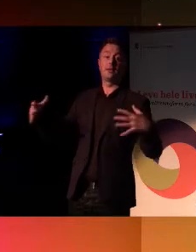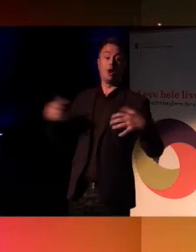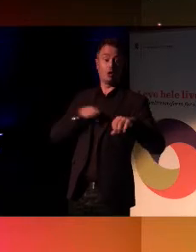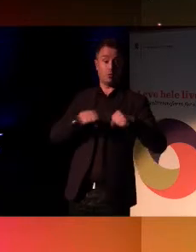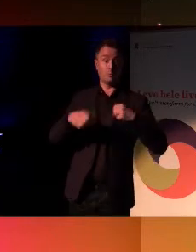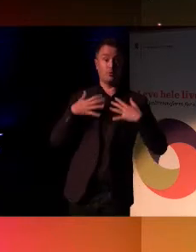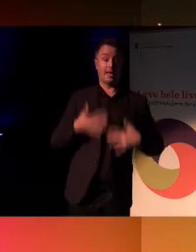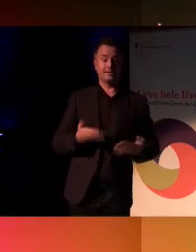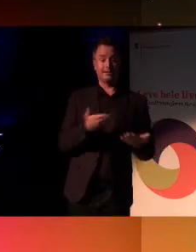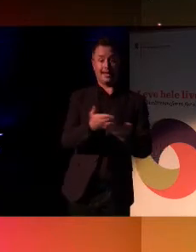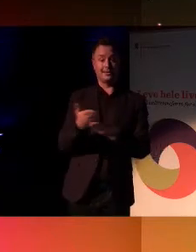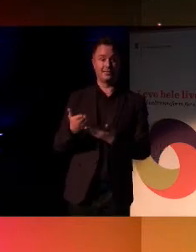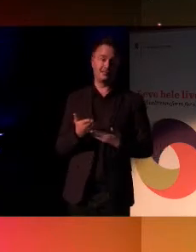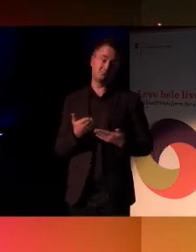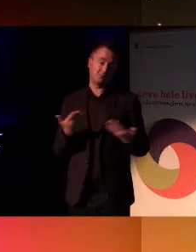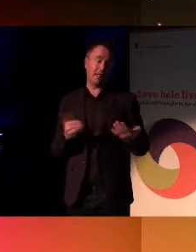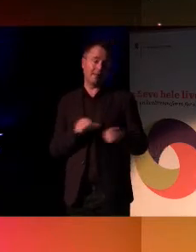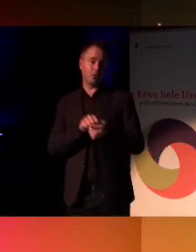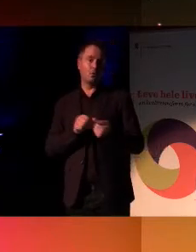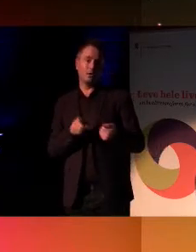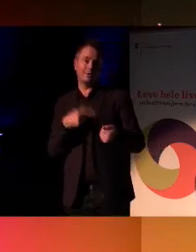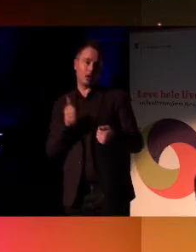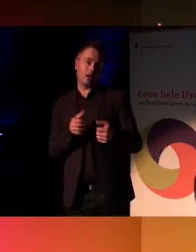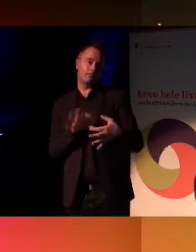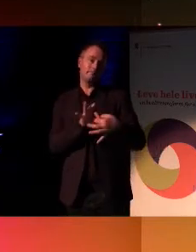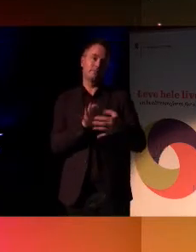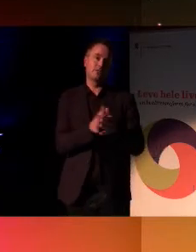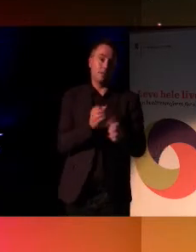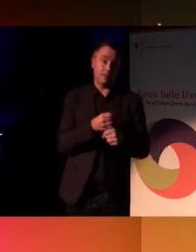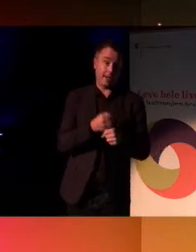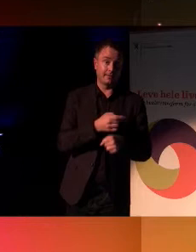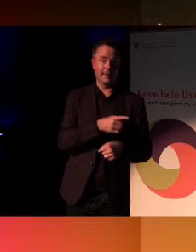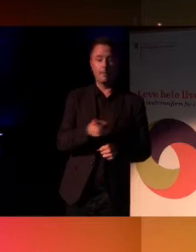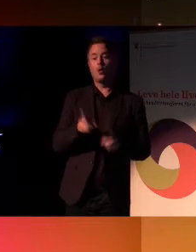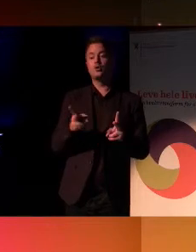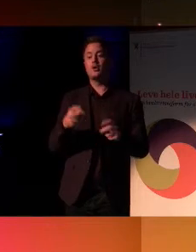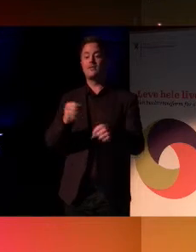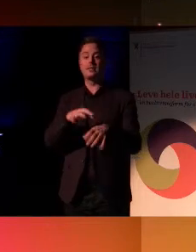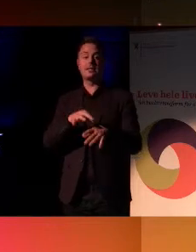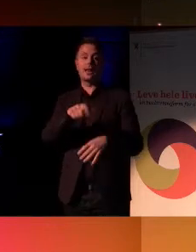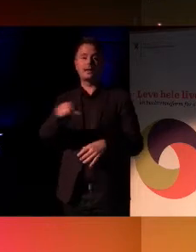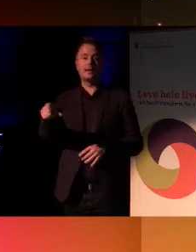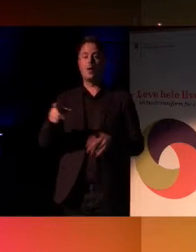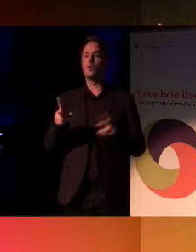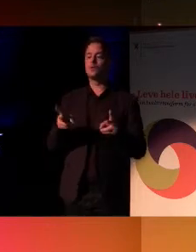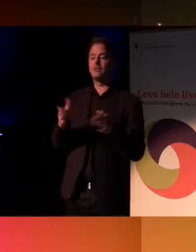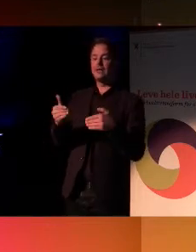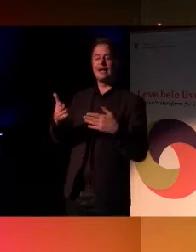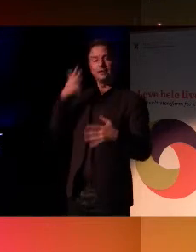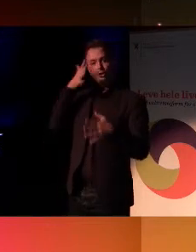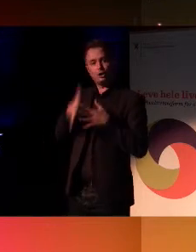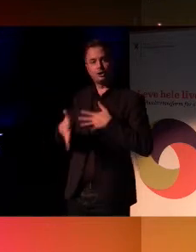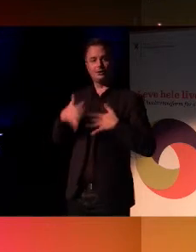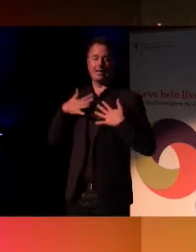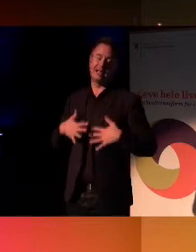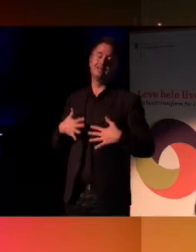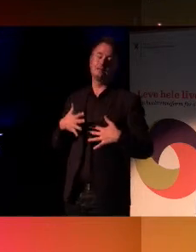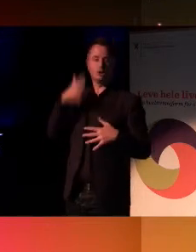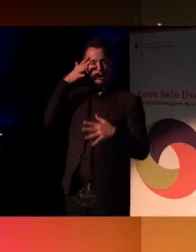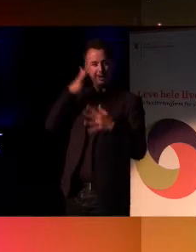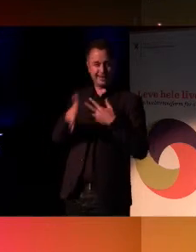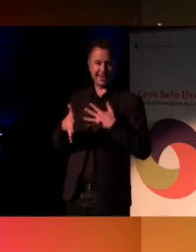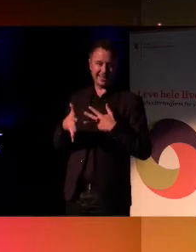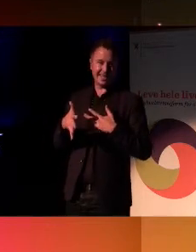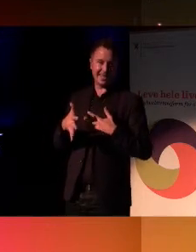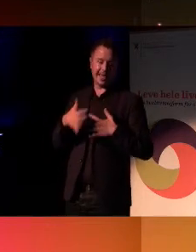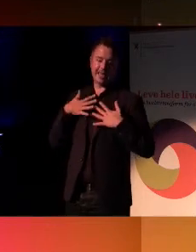som er vår naturlige samarbeidspartner, fastlegerne som henviser pasienter, men også avdeling for psykisk helse eller psykiatritjenesten som møter